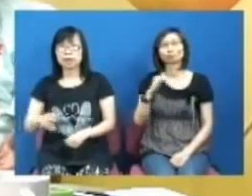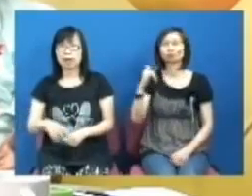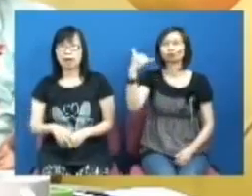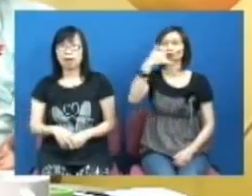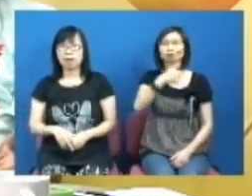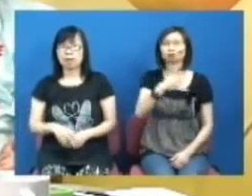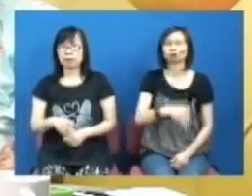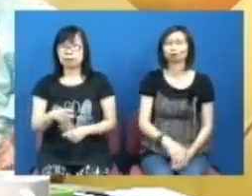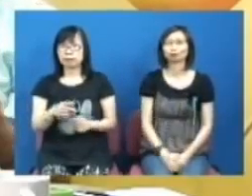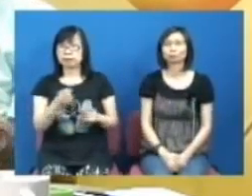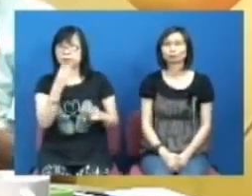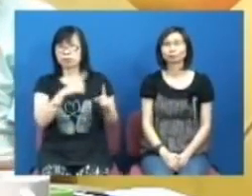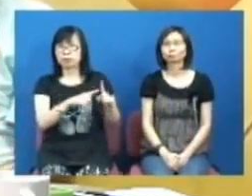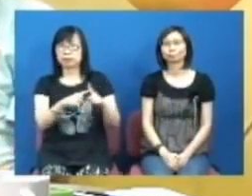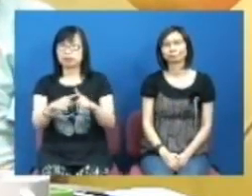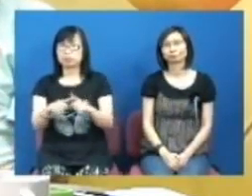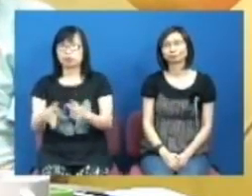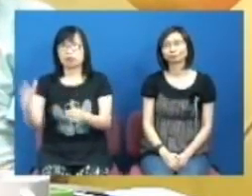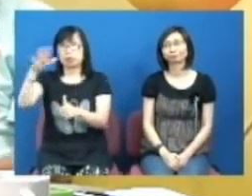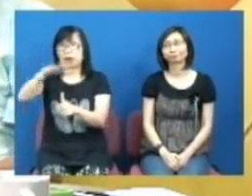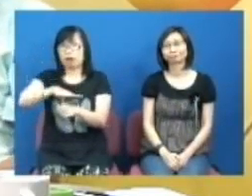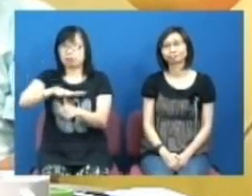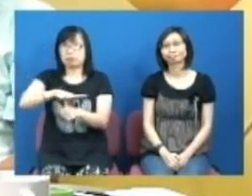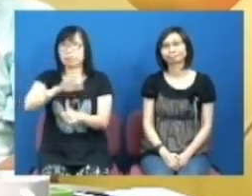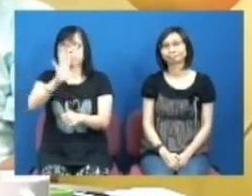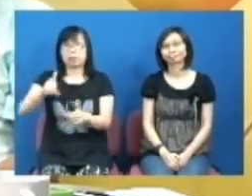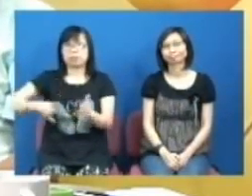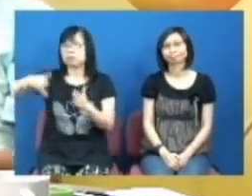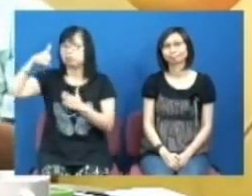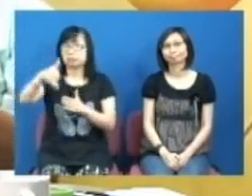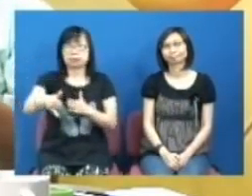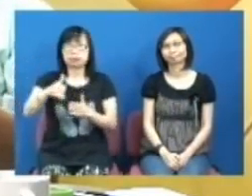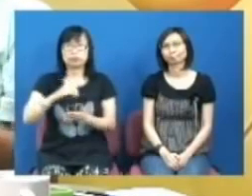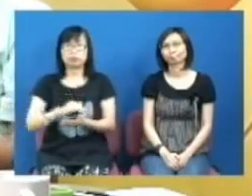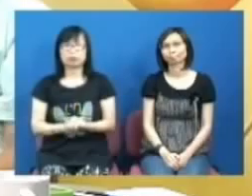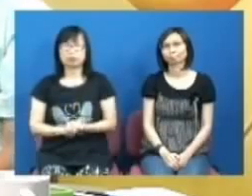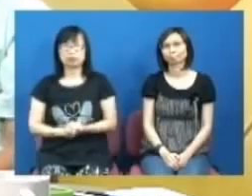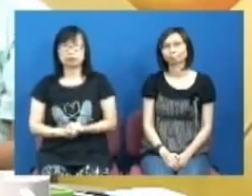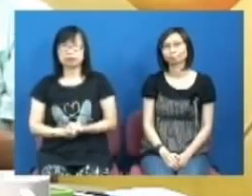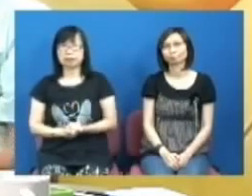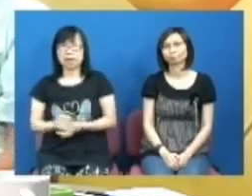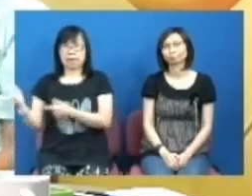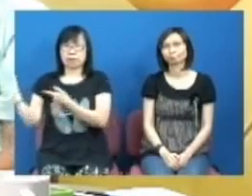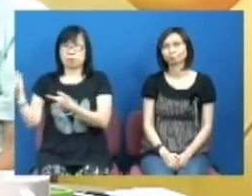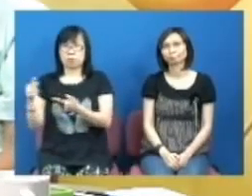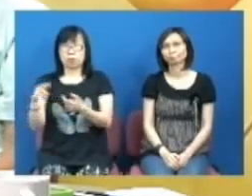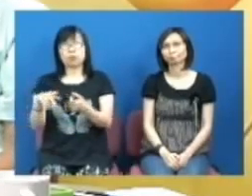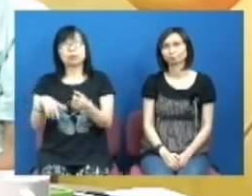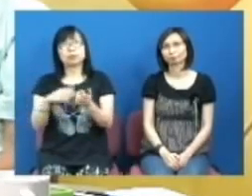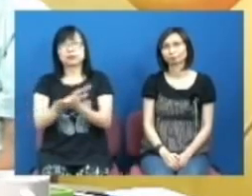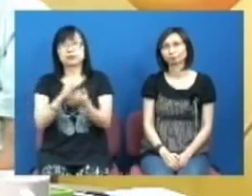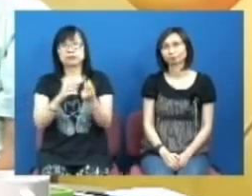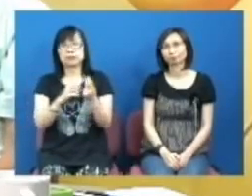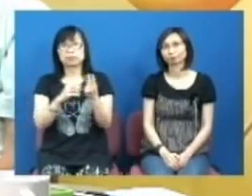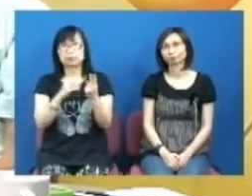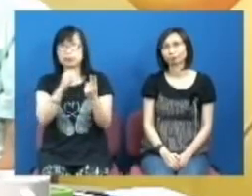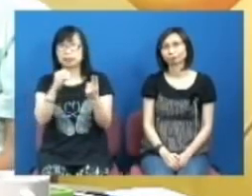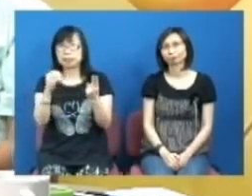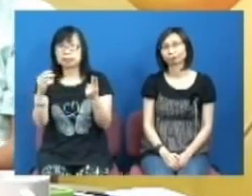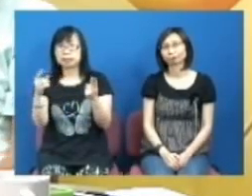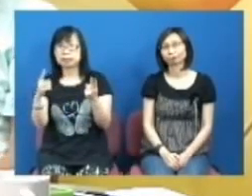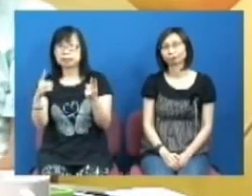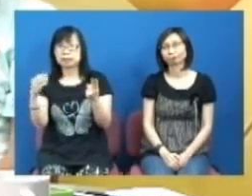倒董了，他還在壓制著不敢出來，就算是到2003年七一出